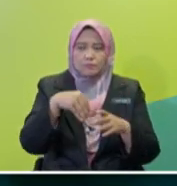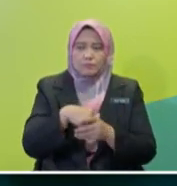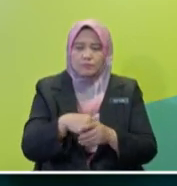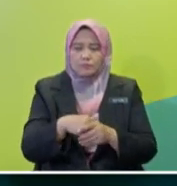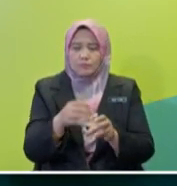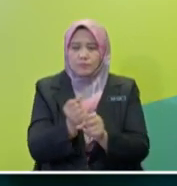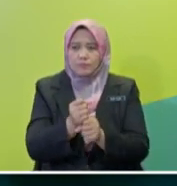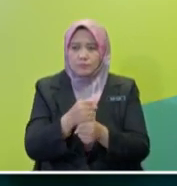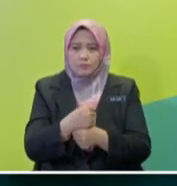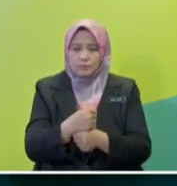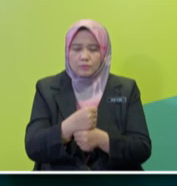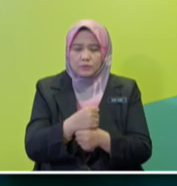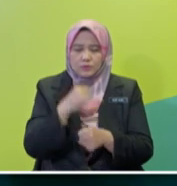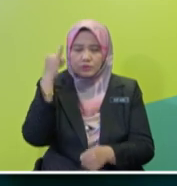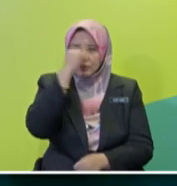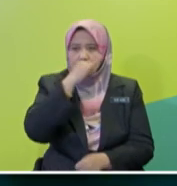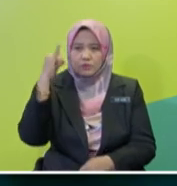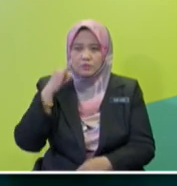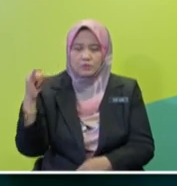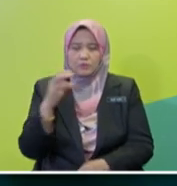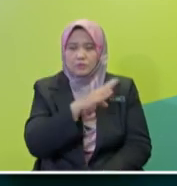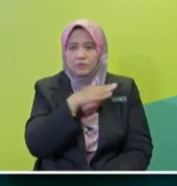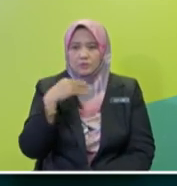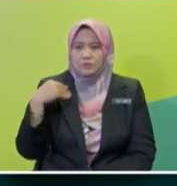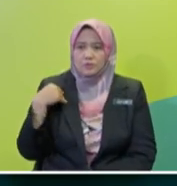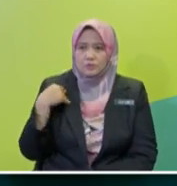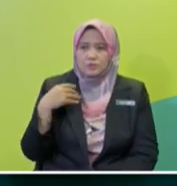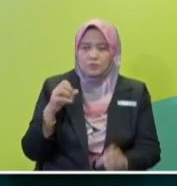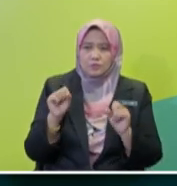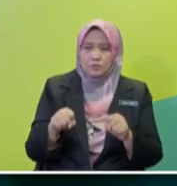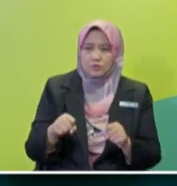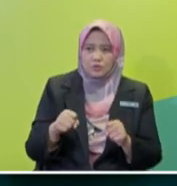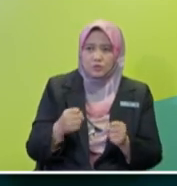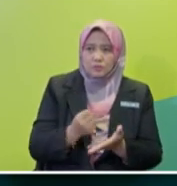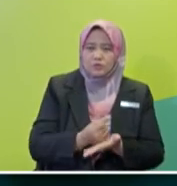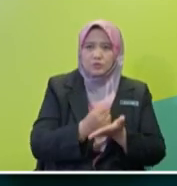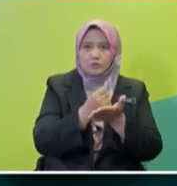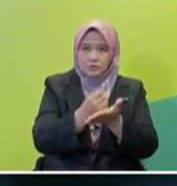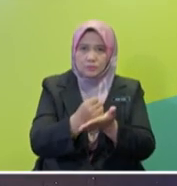sebagai animasi grafik bergerak atau media interaksi